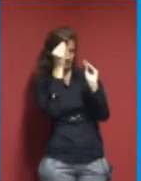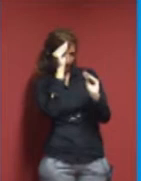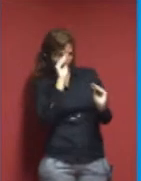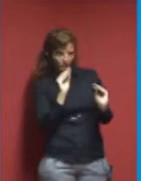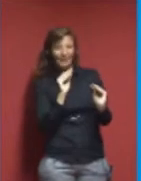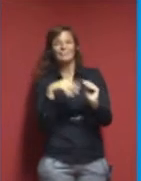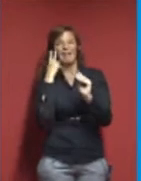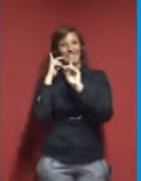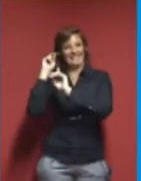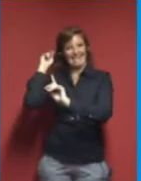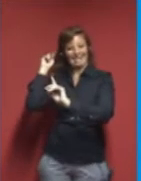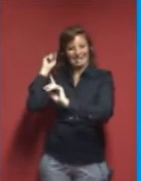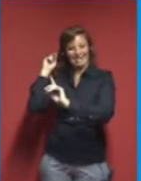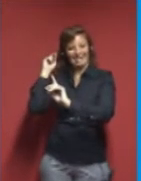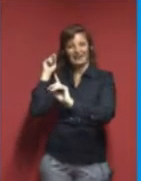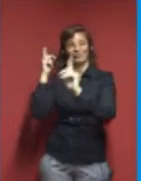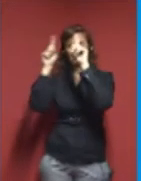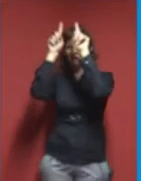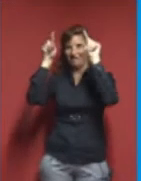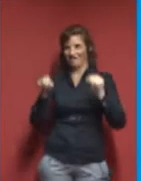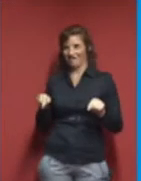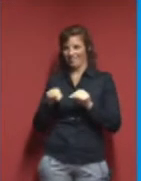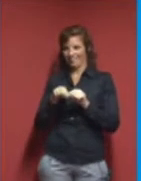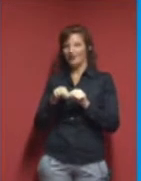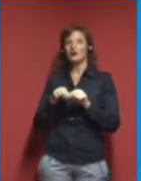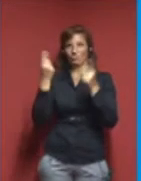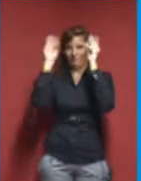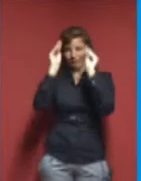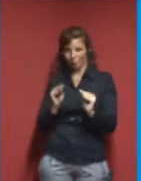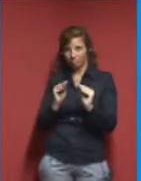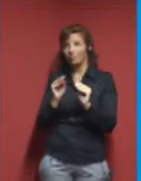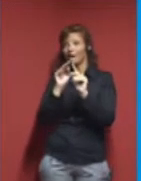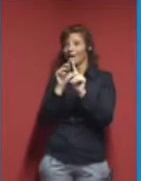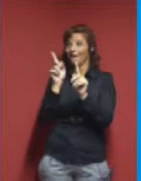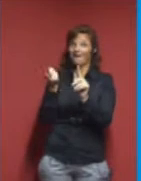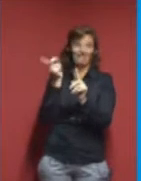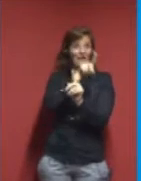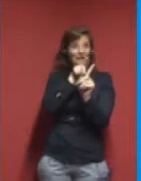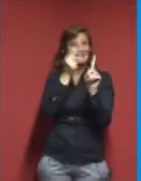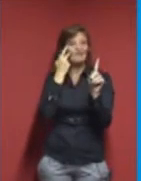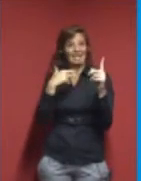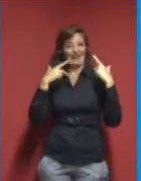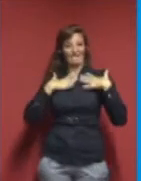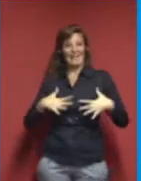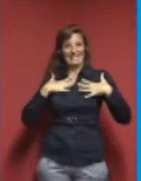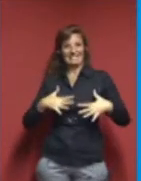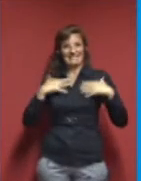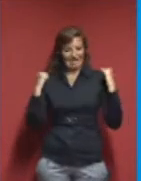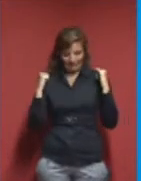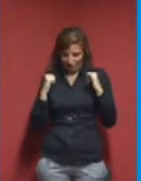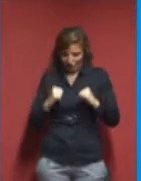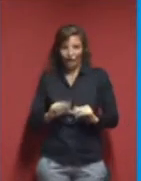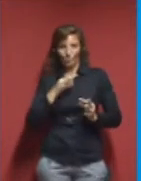parte sinistra dello schermo diciamo il progetto dell'oggetto in sé. Questo per esempio è un vestito con una